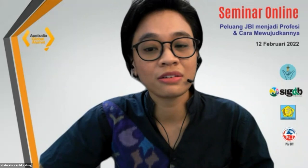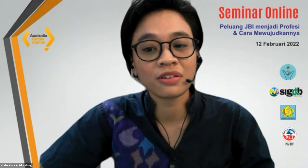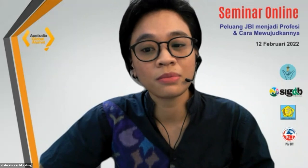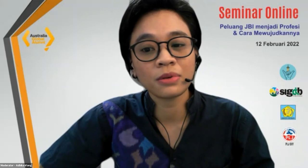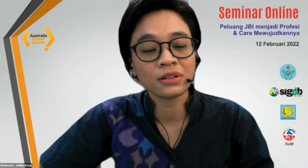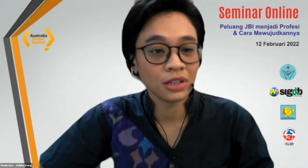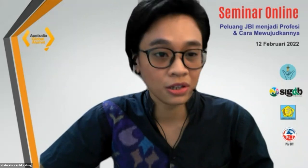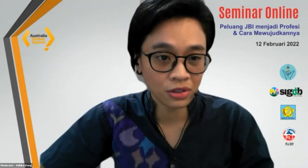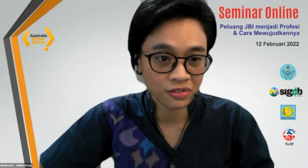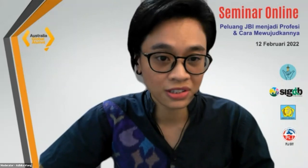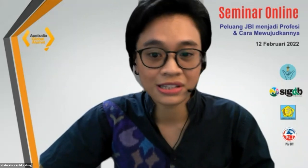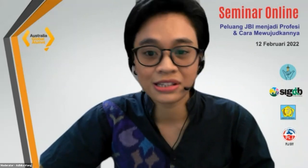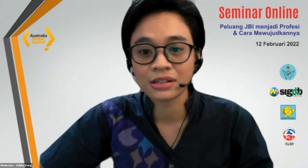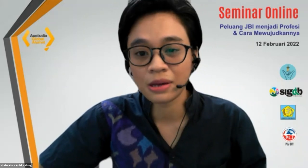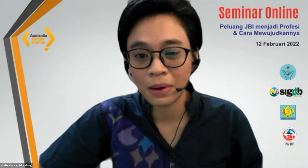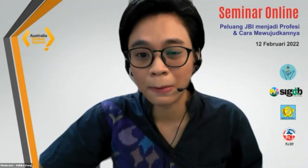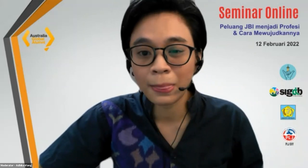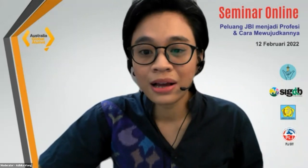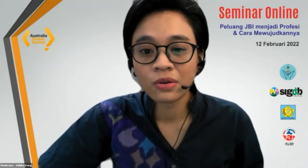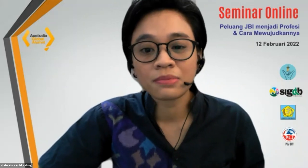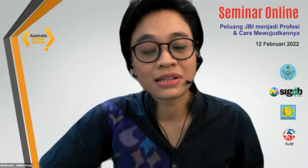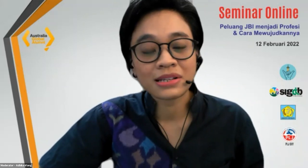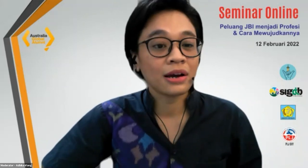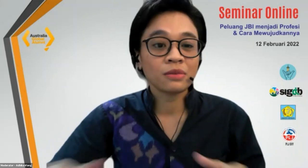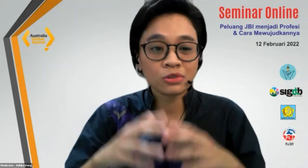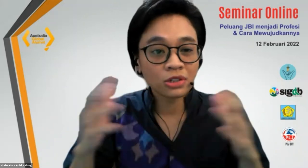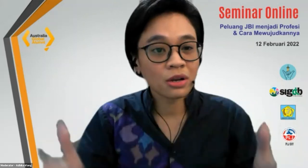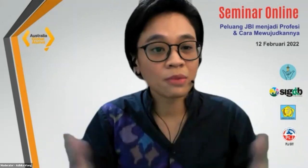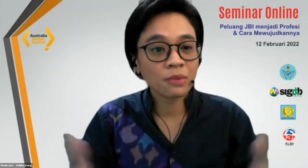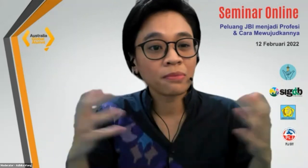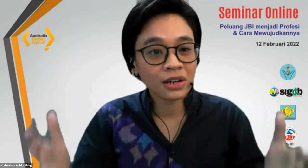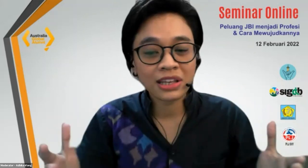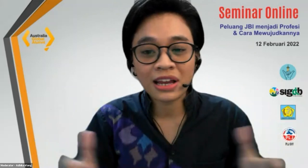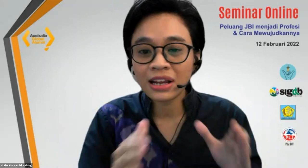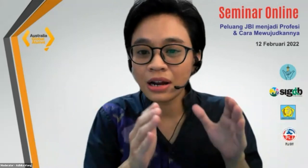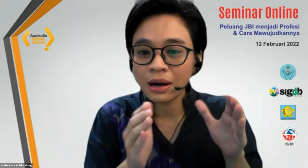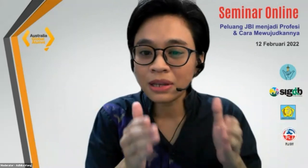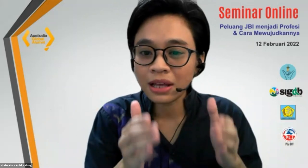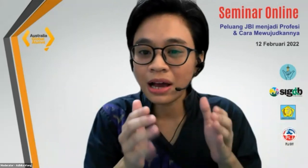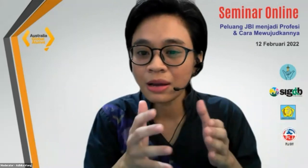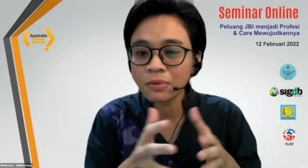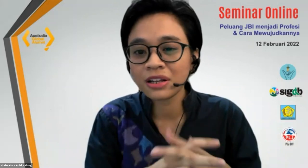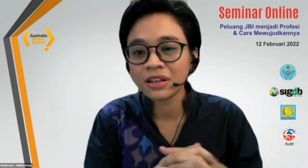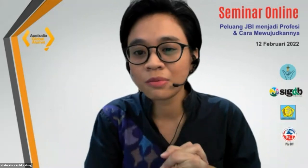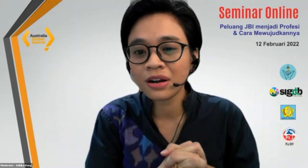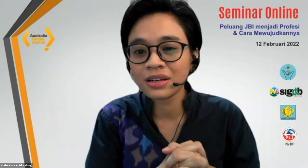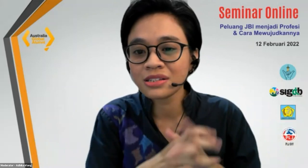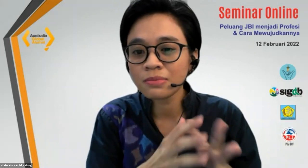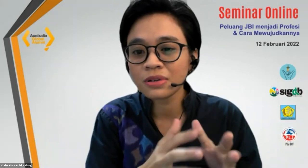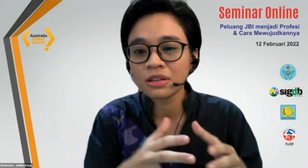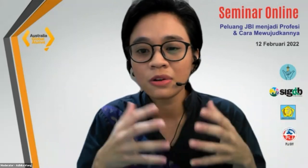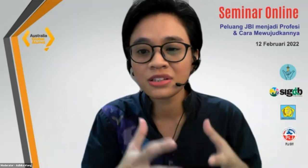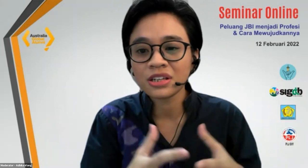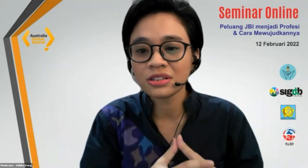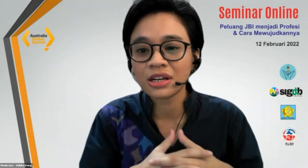pusat layanan difabel di universitas yang sama luar biasa Ibu juga sudah melakukan penelitian dan minat area penelitian itu adalah